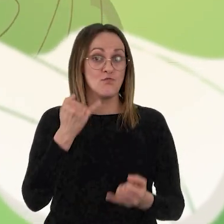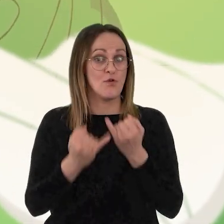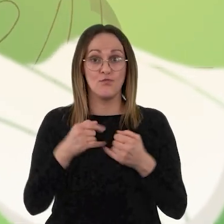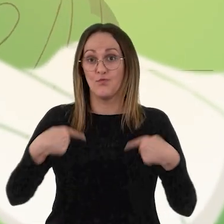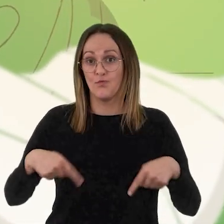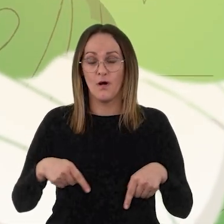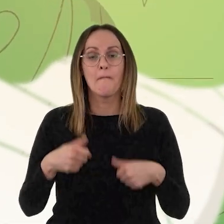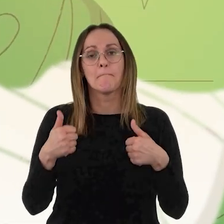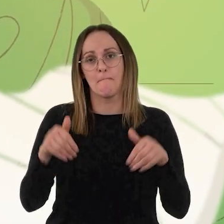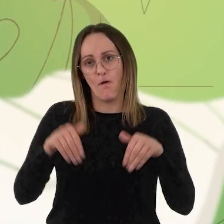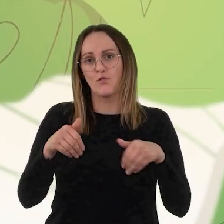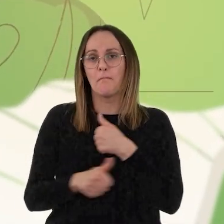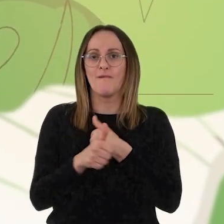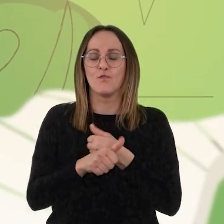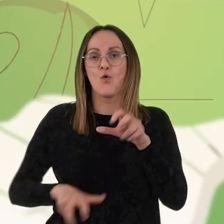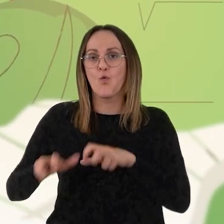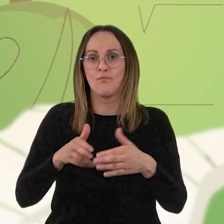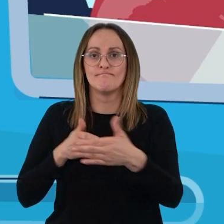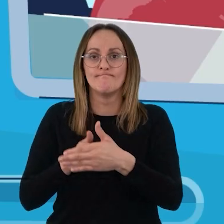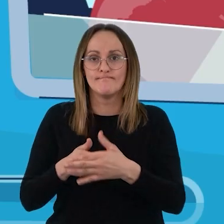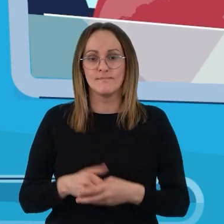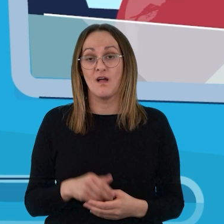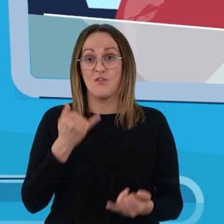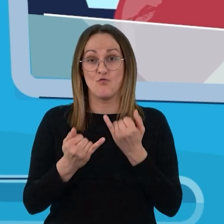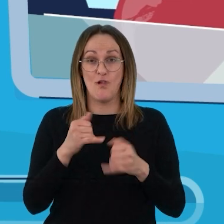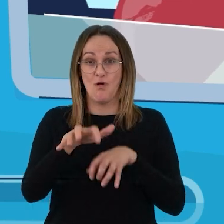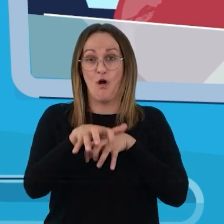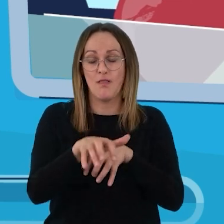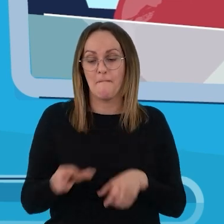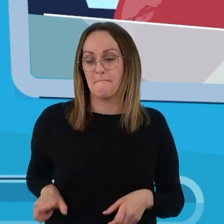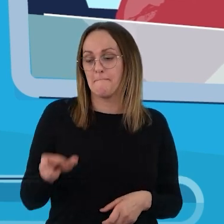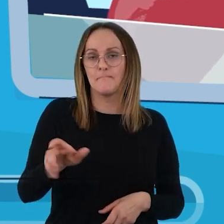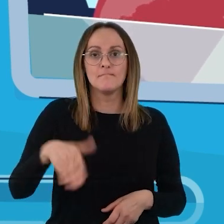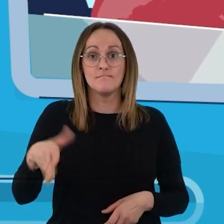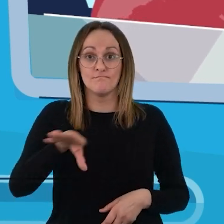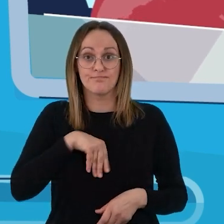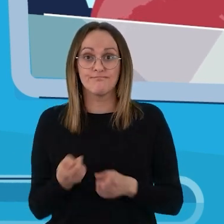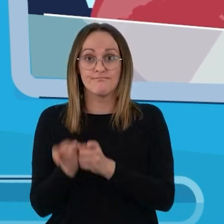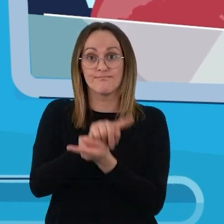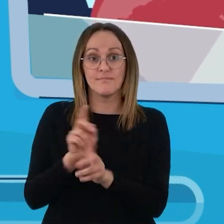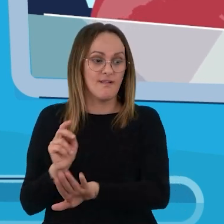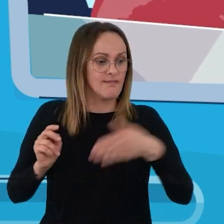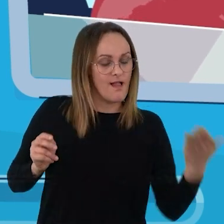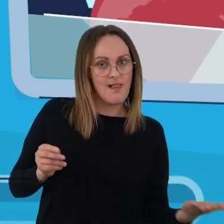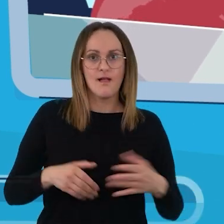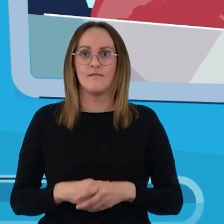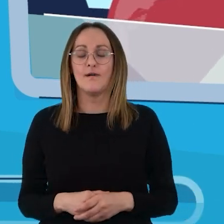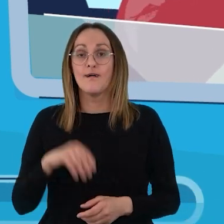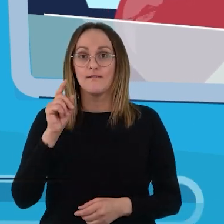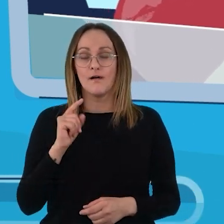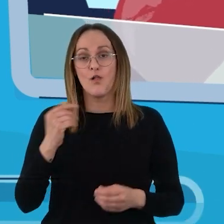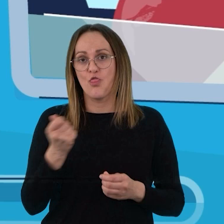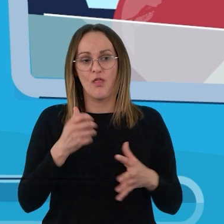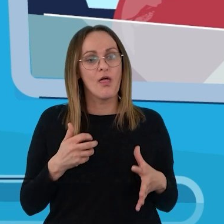Jeśli tego nie zrobisz, zablokujesz ruch. Jeśli stoisz w korku na prawym pasie i istnieje taka możliwość, zmień go